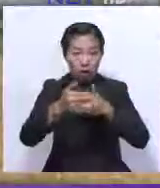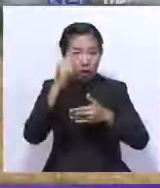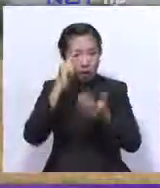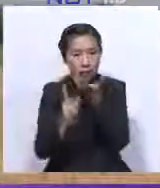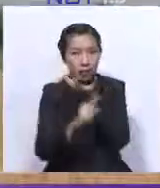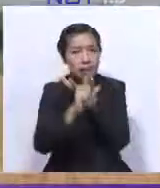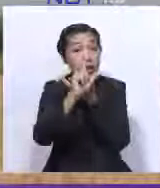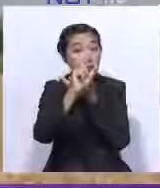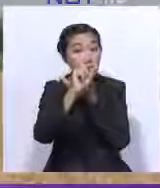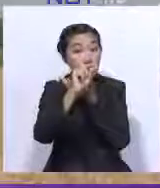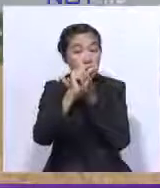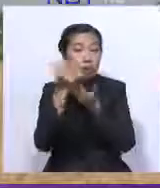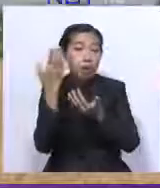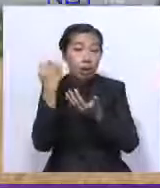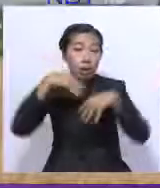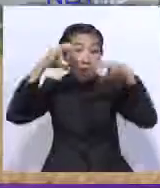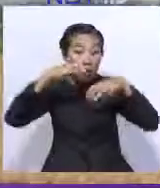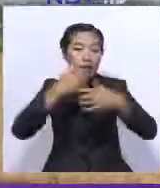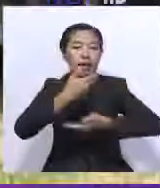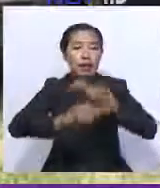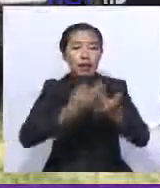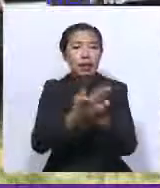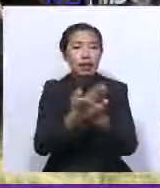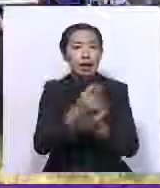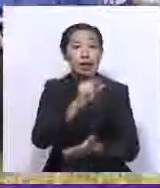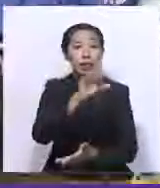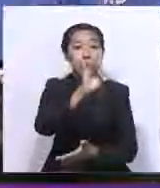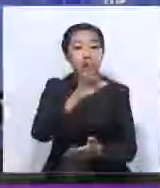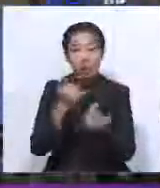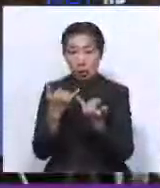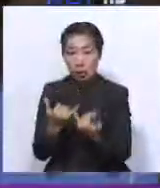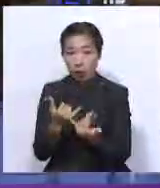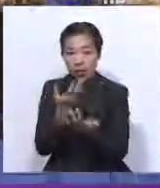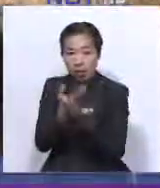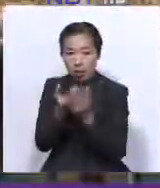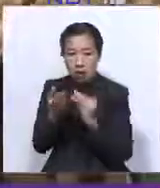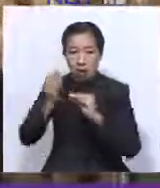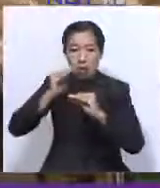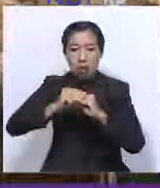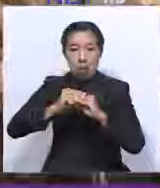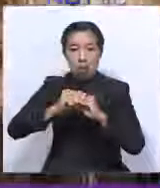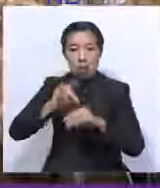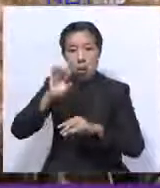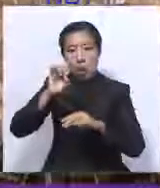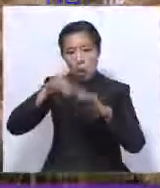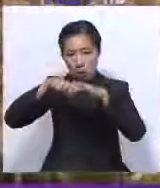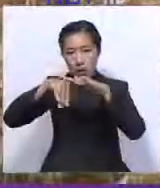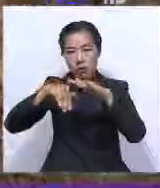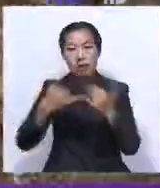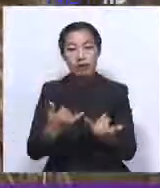20กิโลกรัมในช่วงหน้าฝนจะขายอยู่ที่ราคา28บาทแต่ขณะนี้ราคาสูงถึงเกือบ100บาทแล้ว